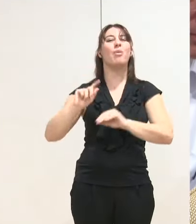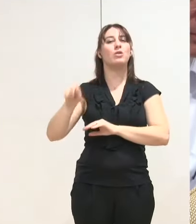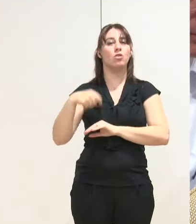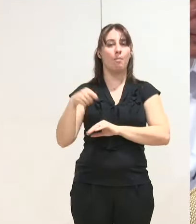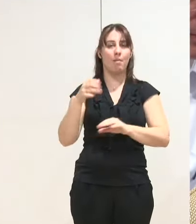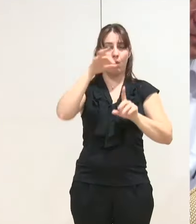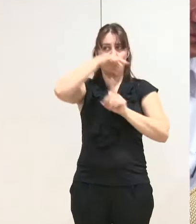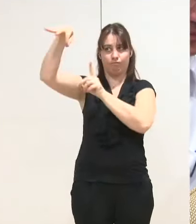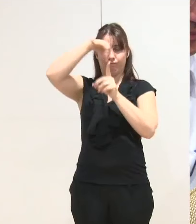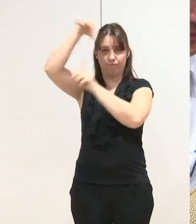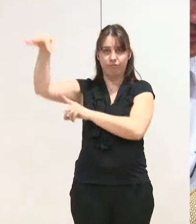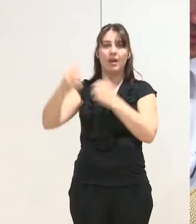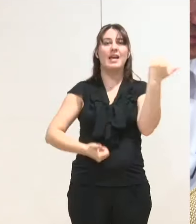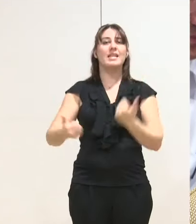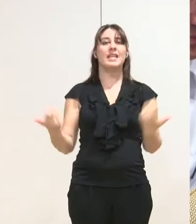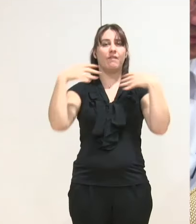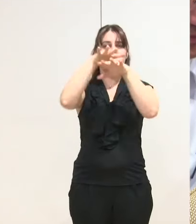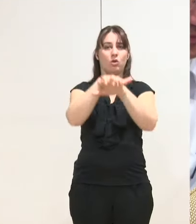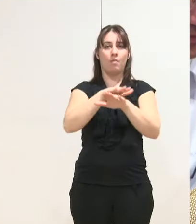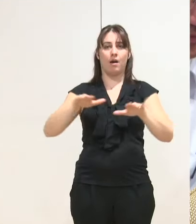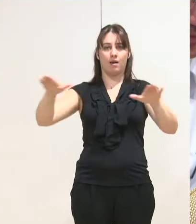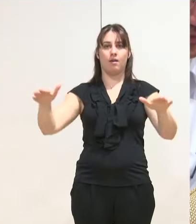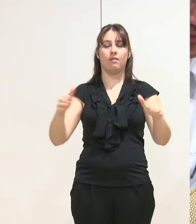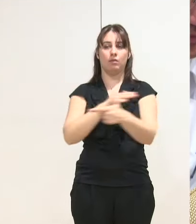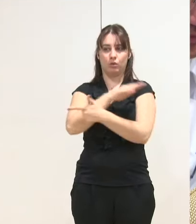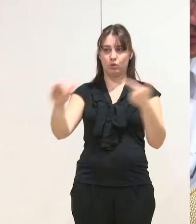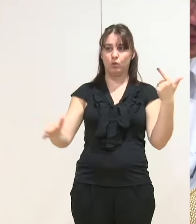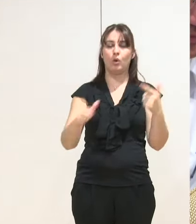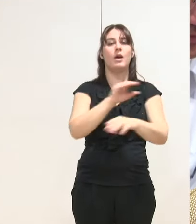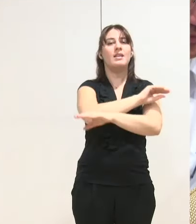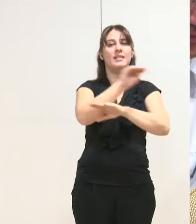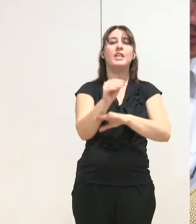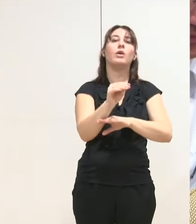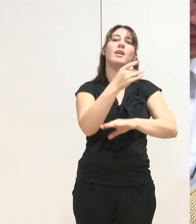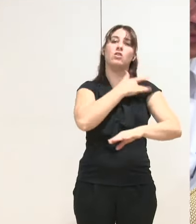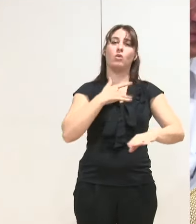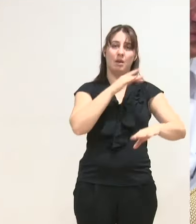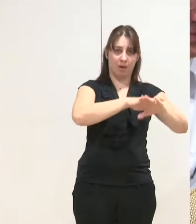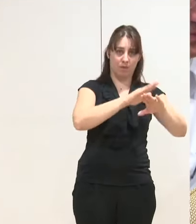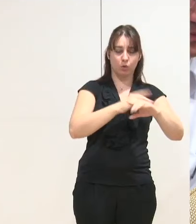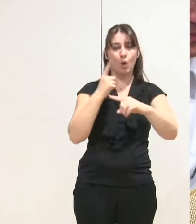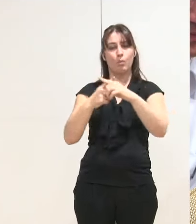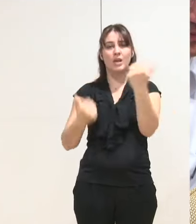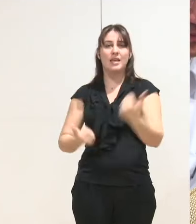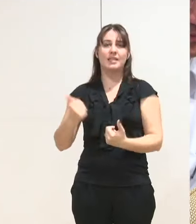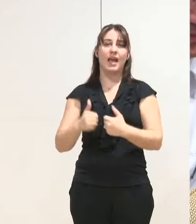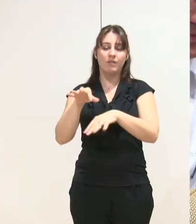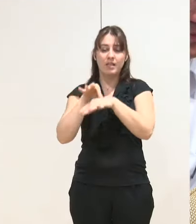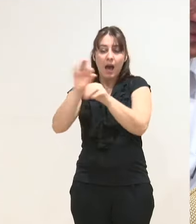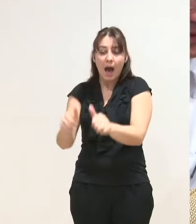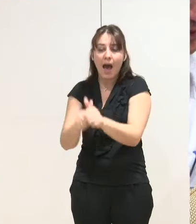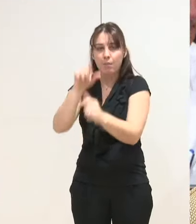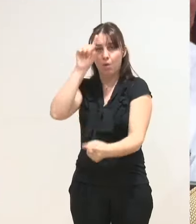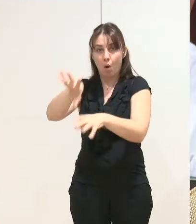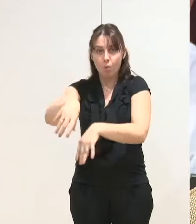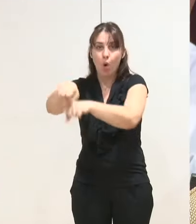création de deux services communs le service Santé Sécurité prévention et le service accompagnement vers l'emploi et